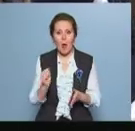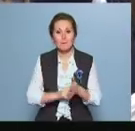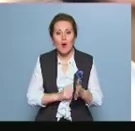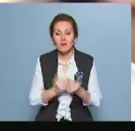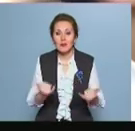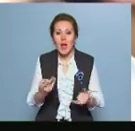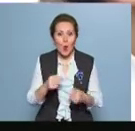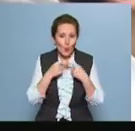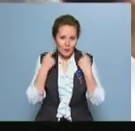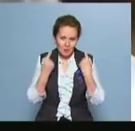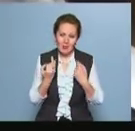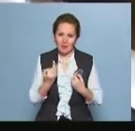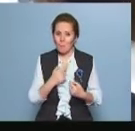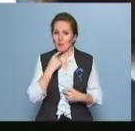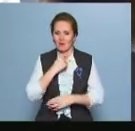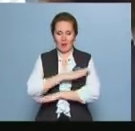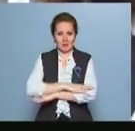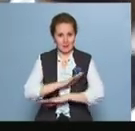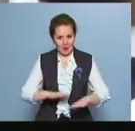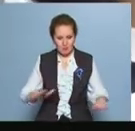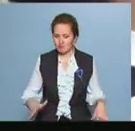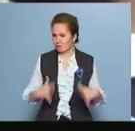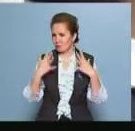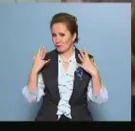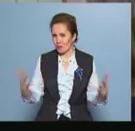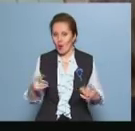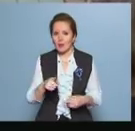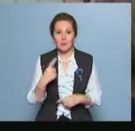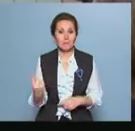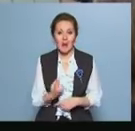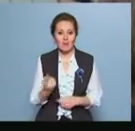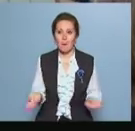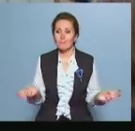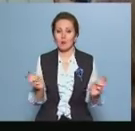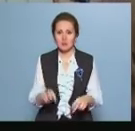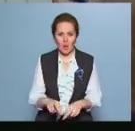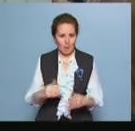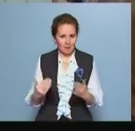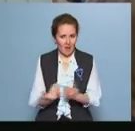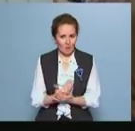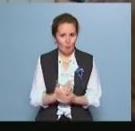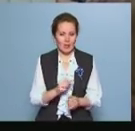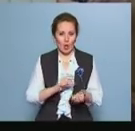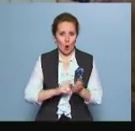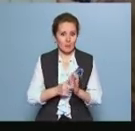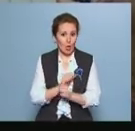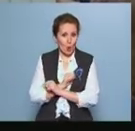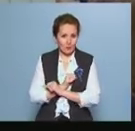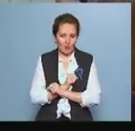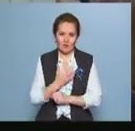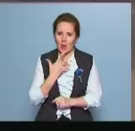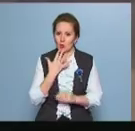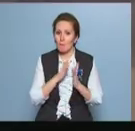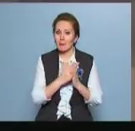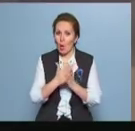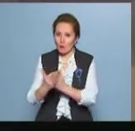у первоклассников 53-й Ижевской школы великое множество. Они стали первыми посетителями обновленной сенсорной комнаты в Национальной библиотеке.